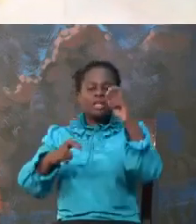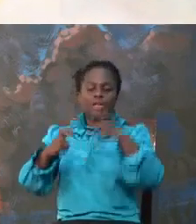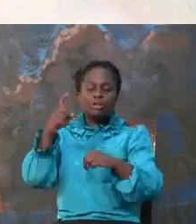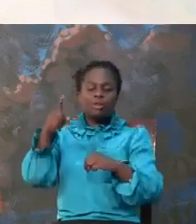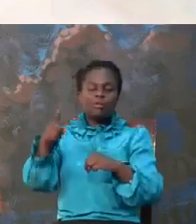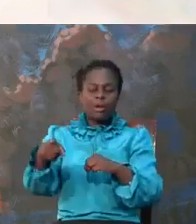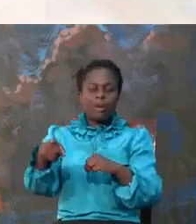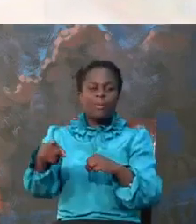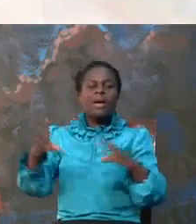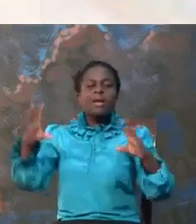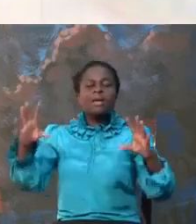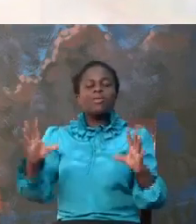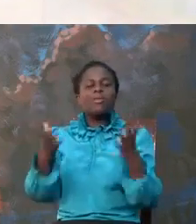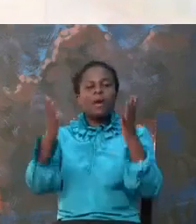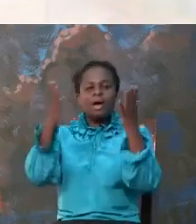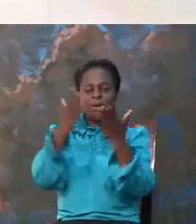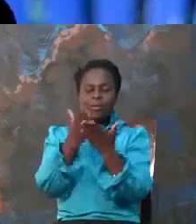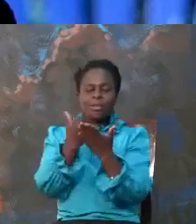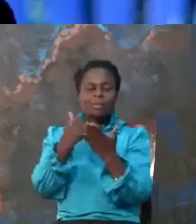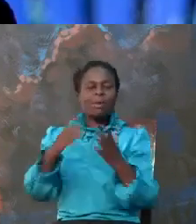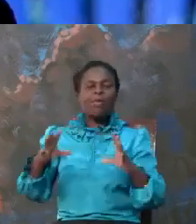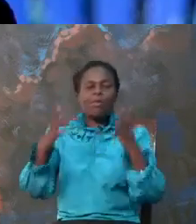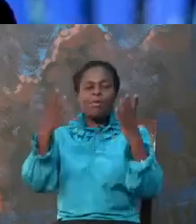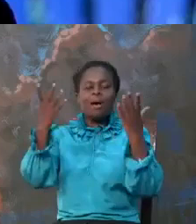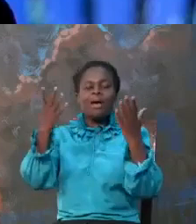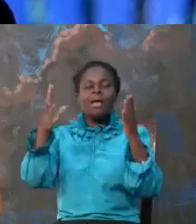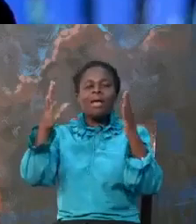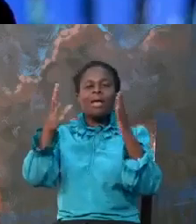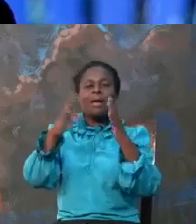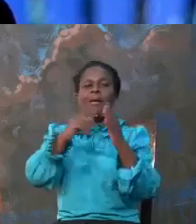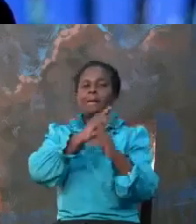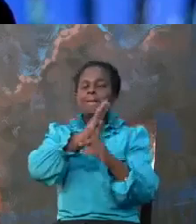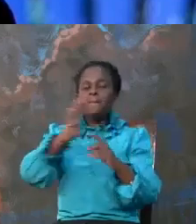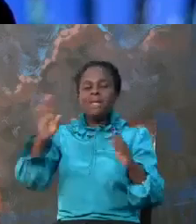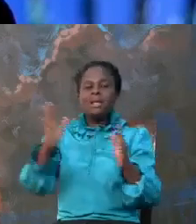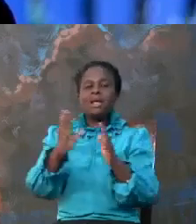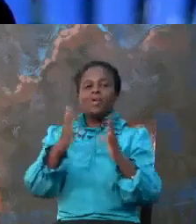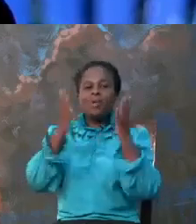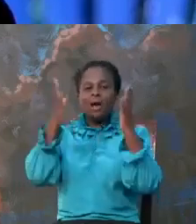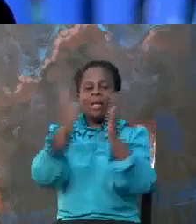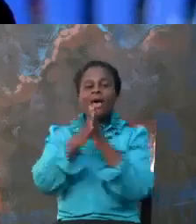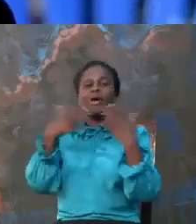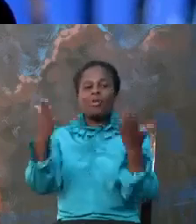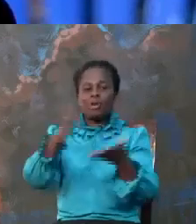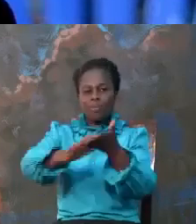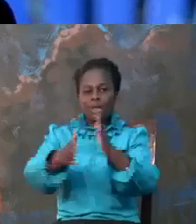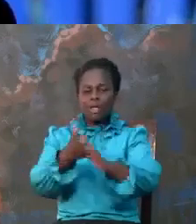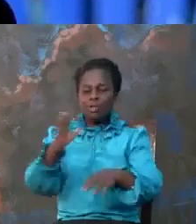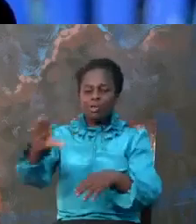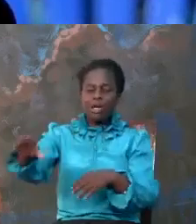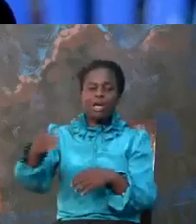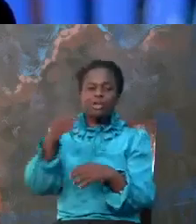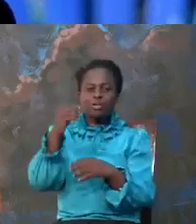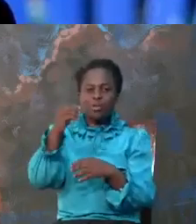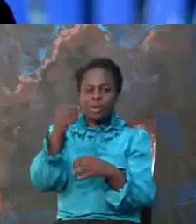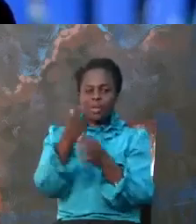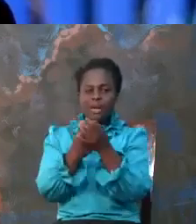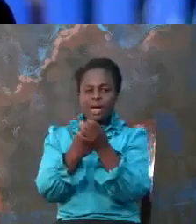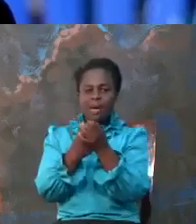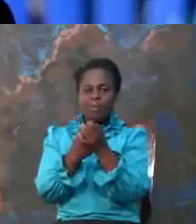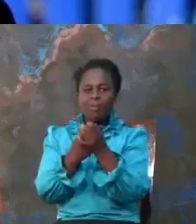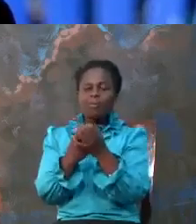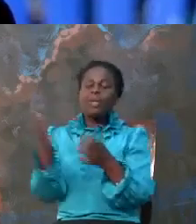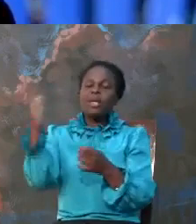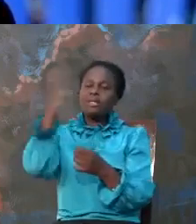uhai. Maana bila uhai hakuna upatanisho kwa taifa la Israeli. Anachukua ile damu. Siku hiyo ile